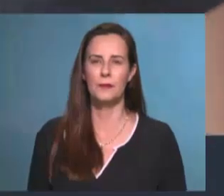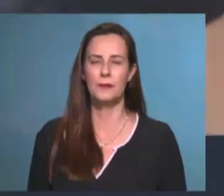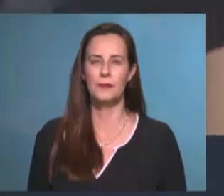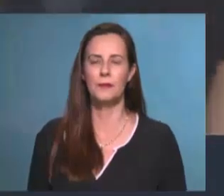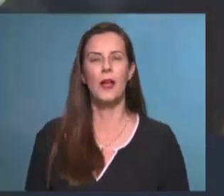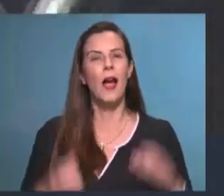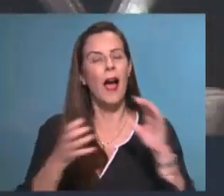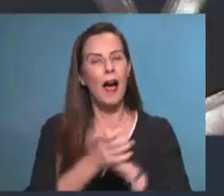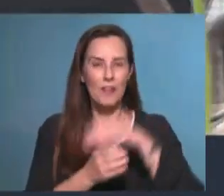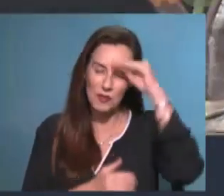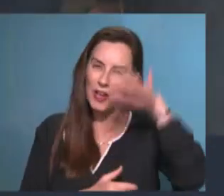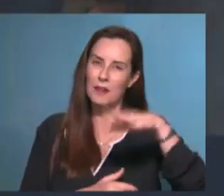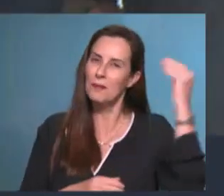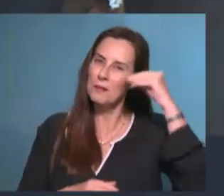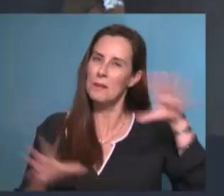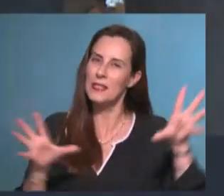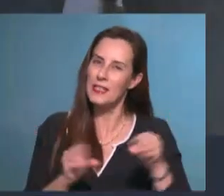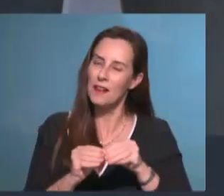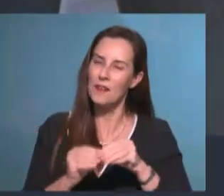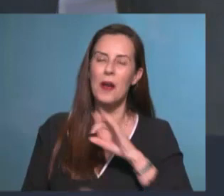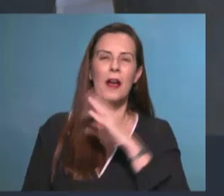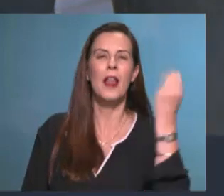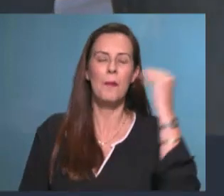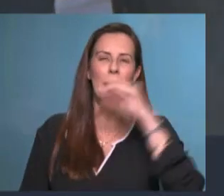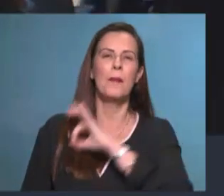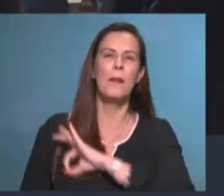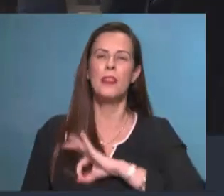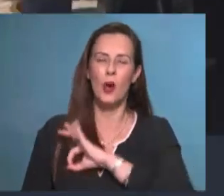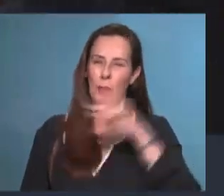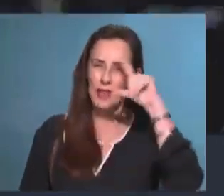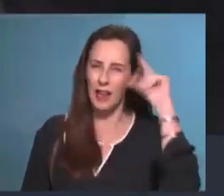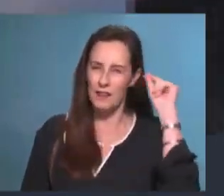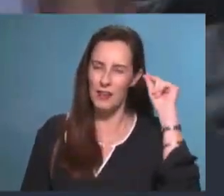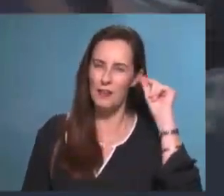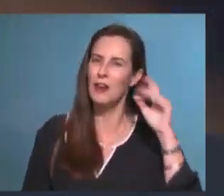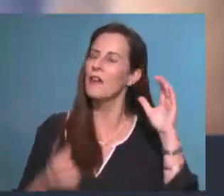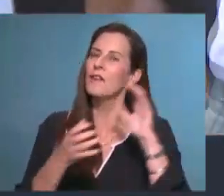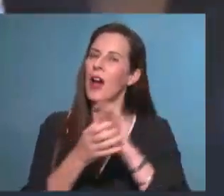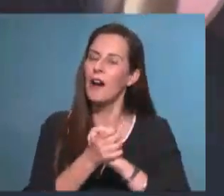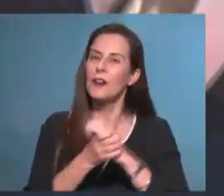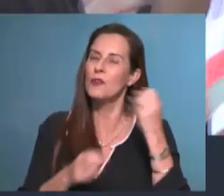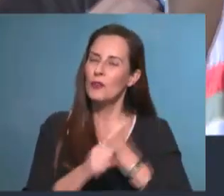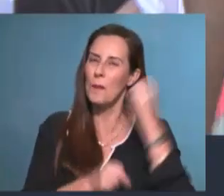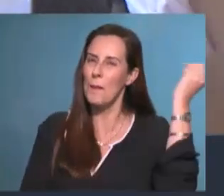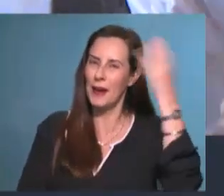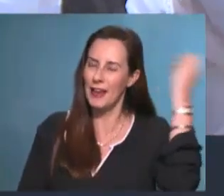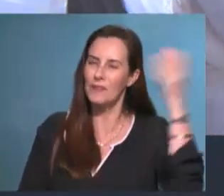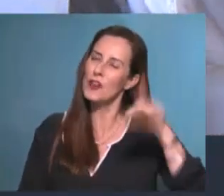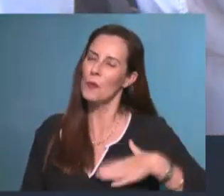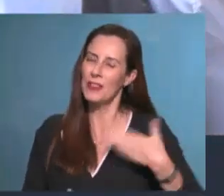חברים של ארי לספסל הלימודים, בתיכון לאומנויות אל מיילים, ועמיתים ממגן דוד אדום, שם